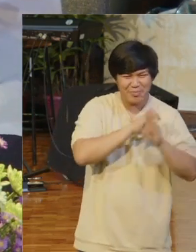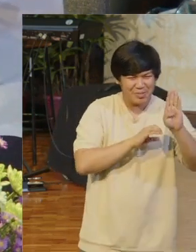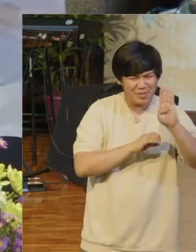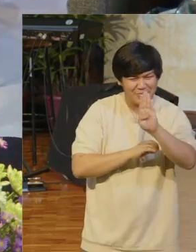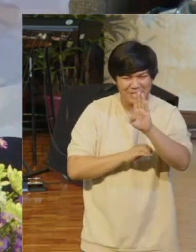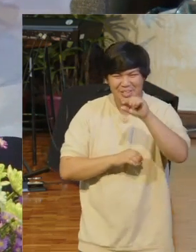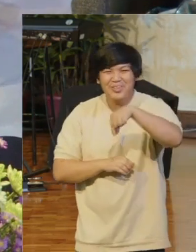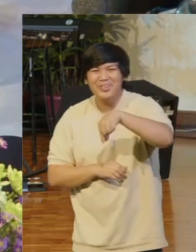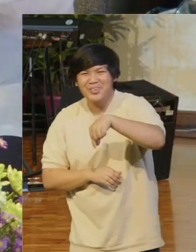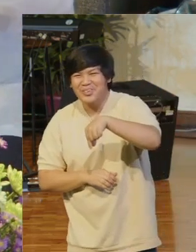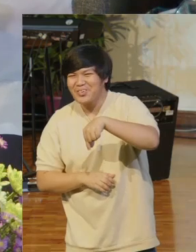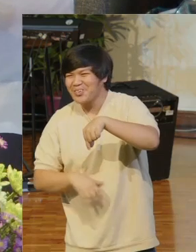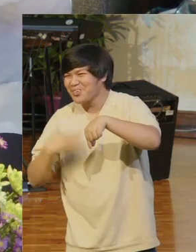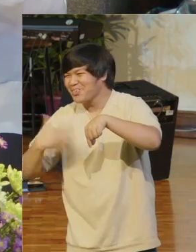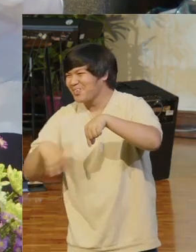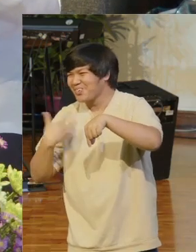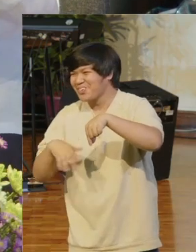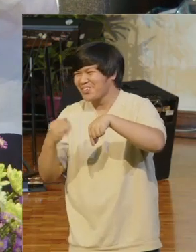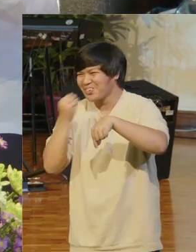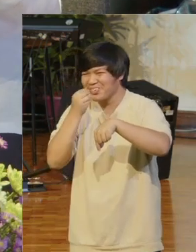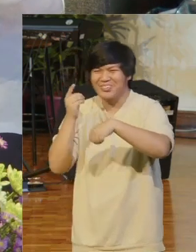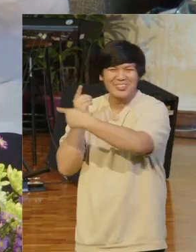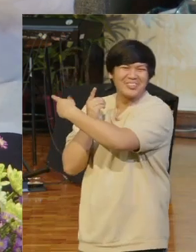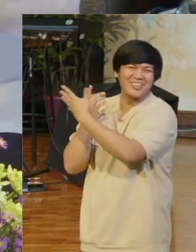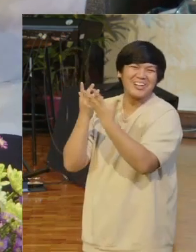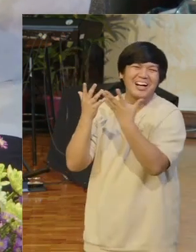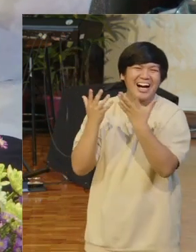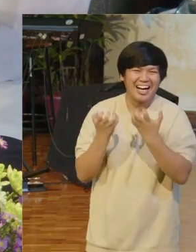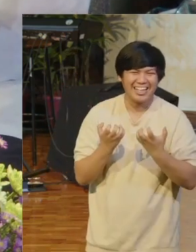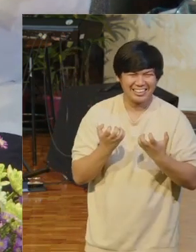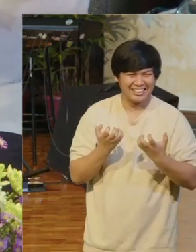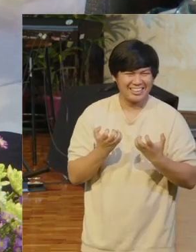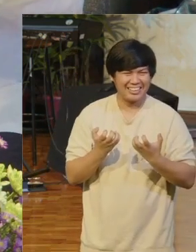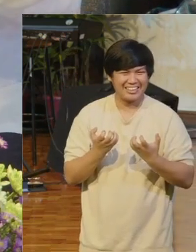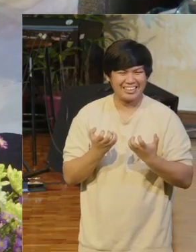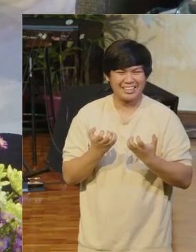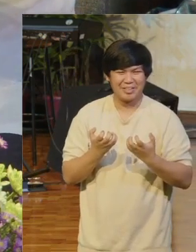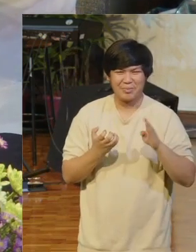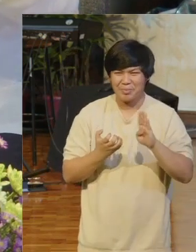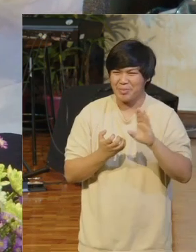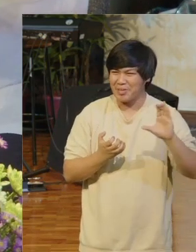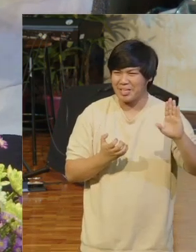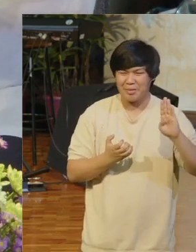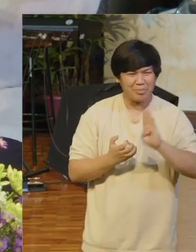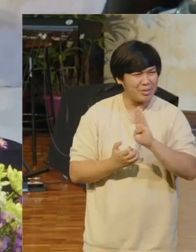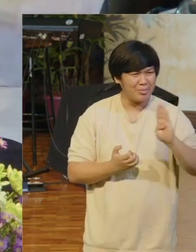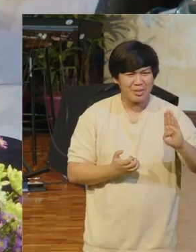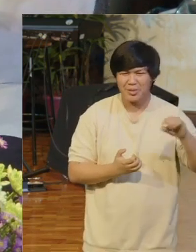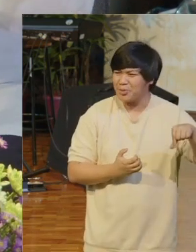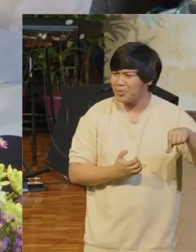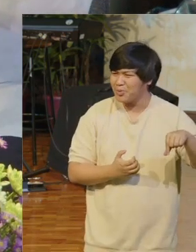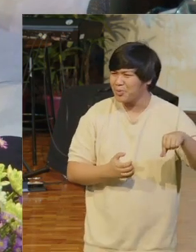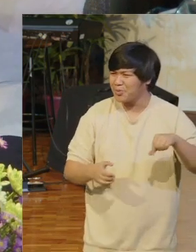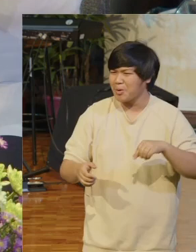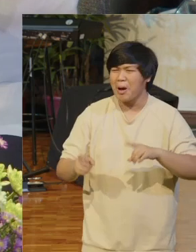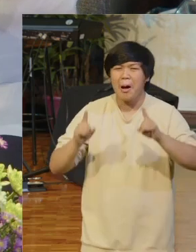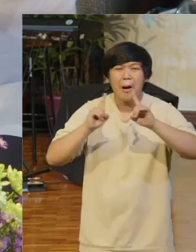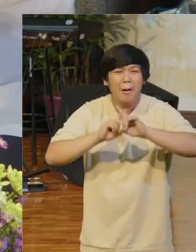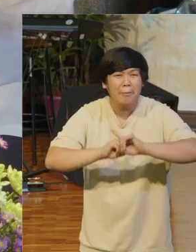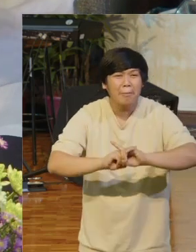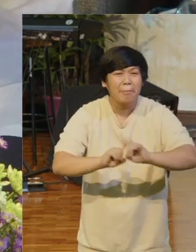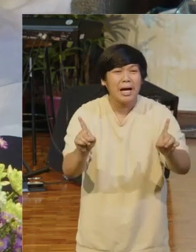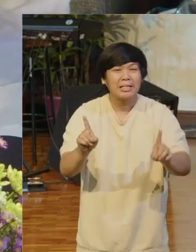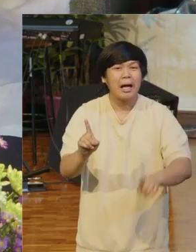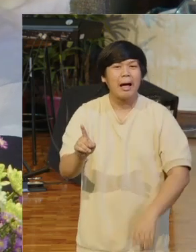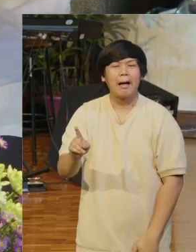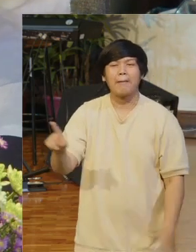Isaw. Nako. Fishball. No? Barbecue. Pero bawal po sa akin